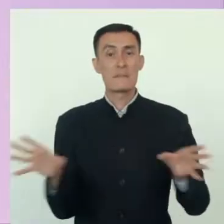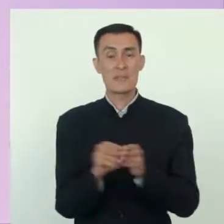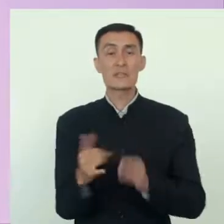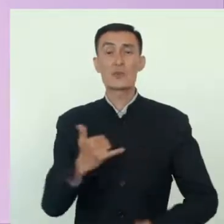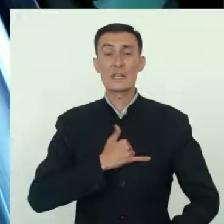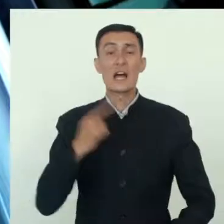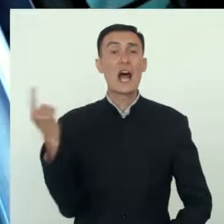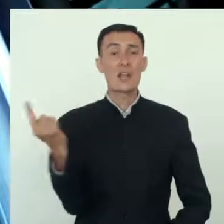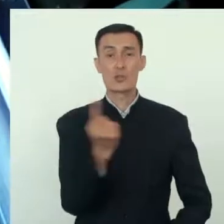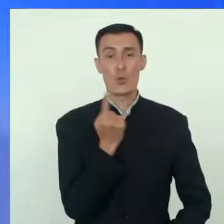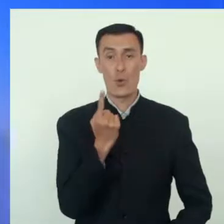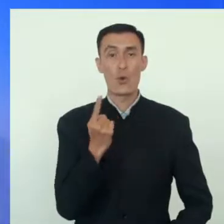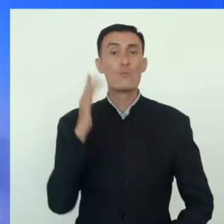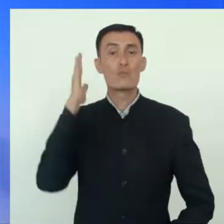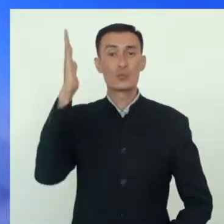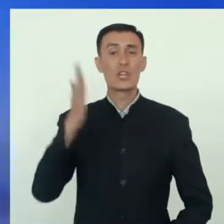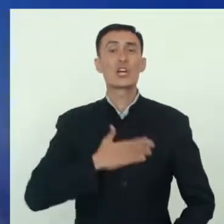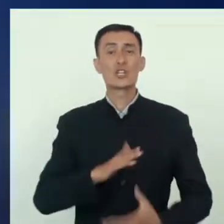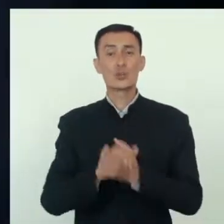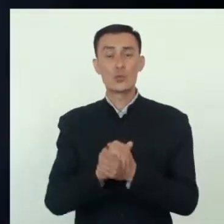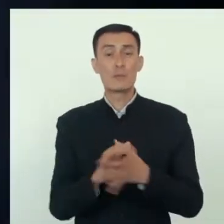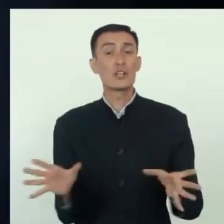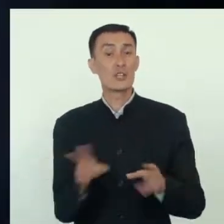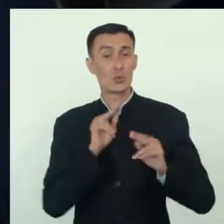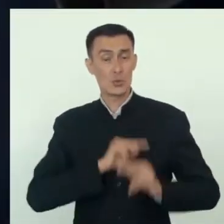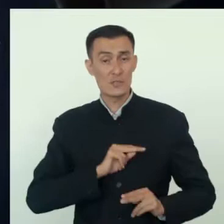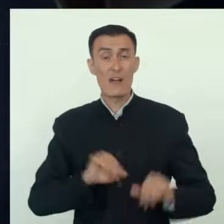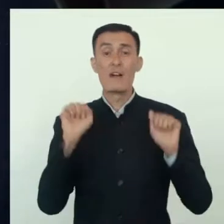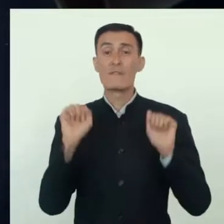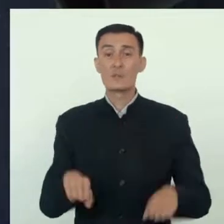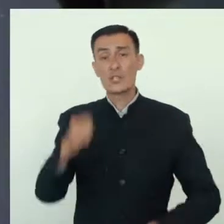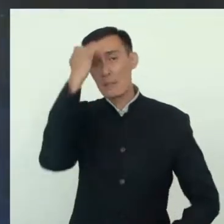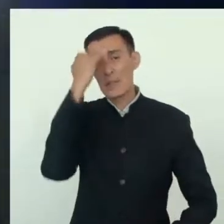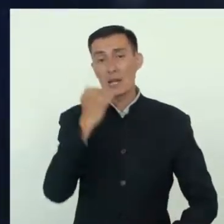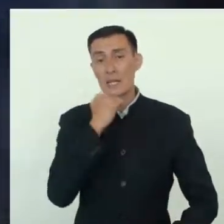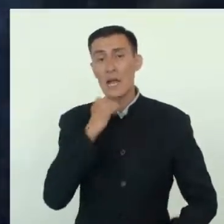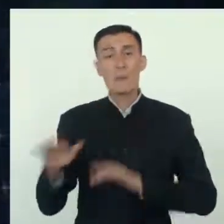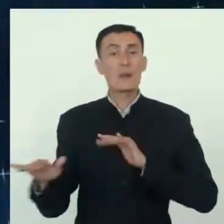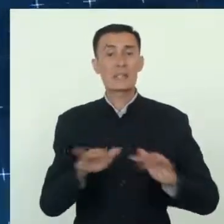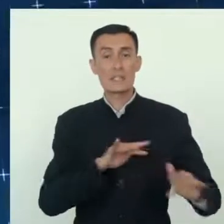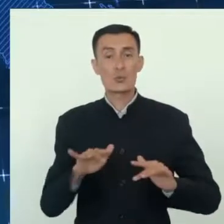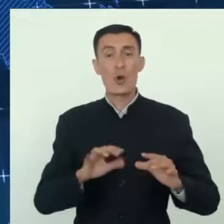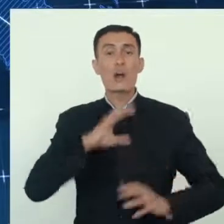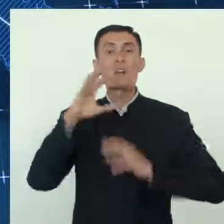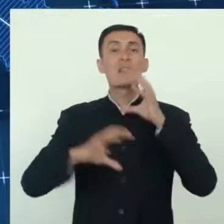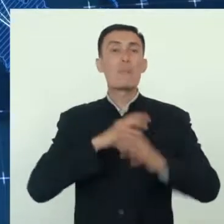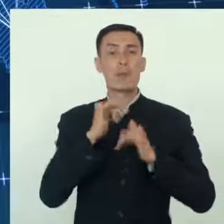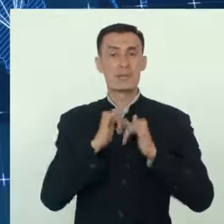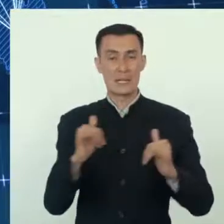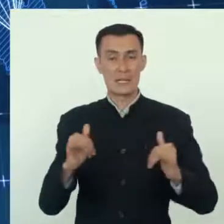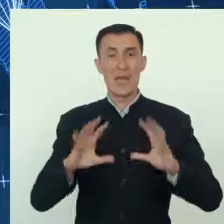у нас одно будущее. Наша дружба и сотрудничество возможны благодаря процессу